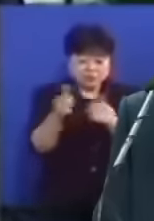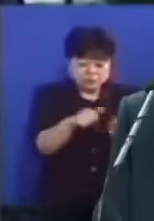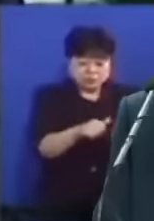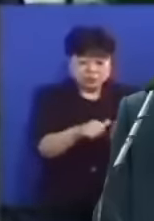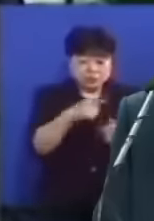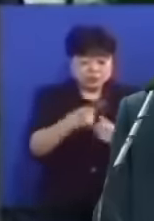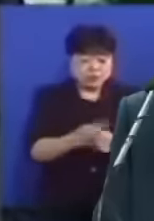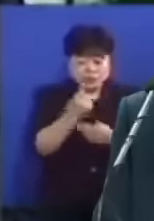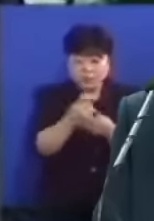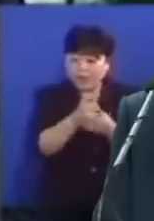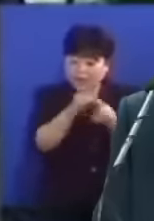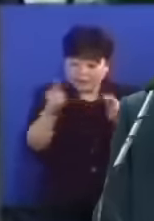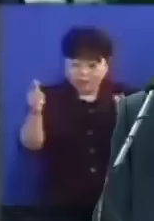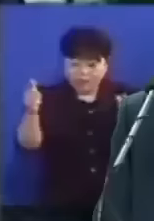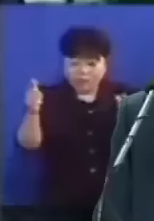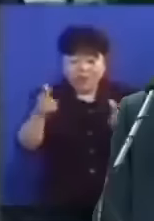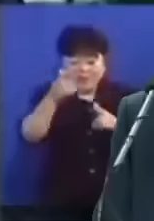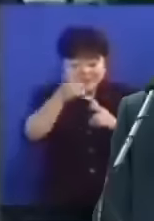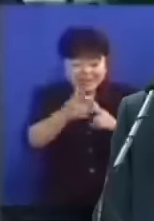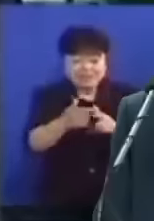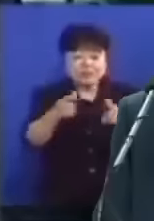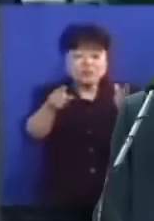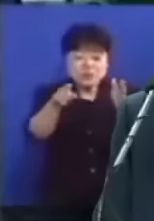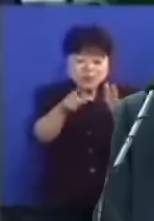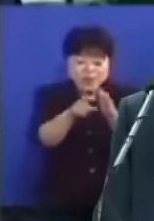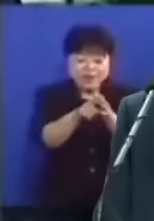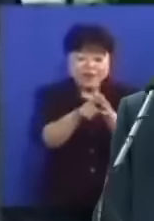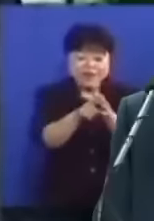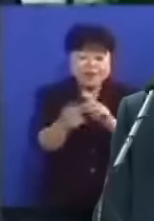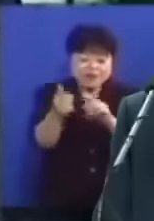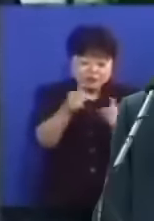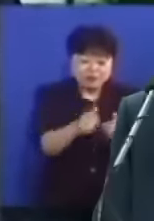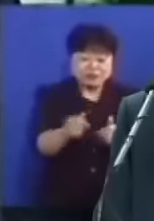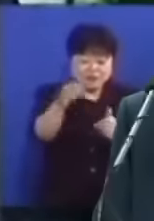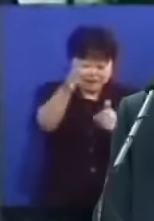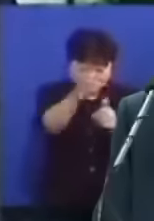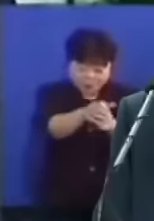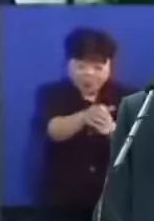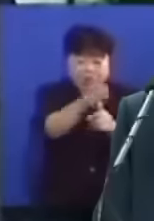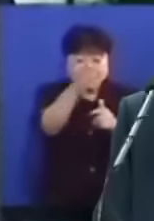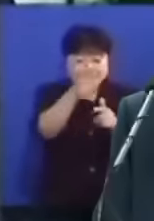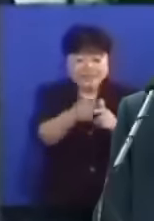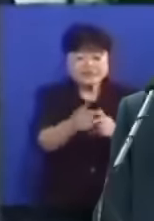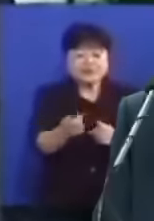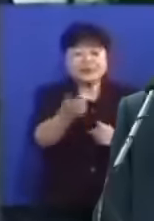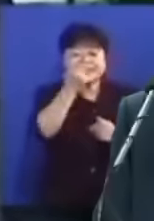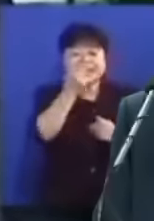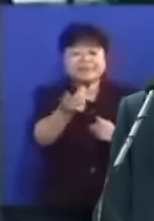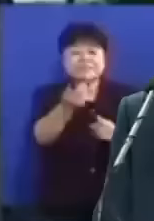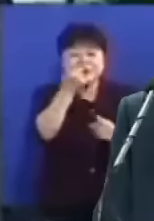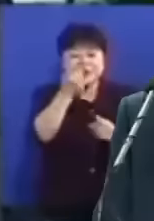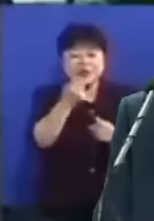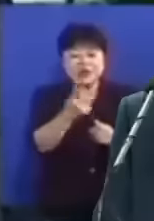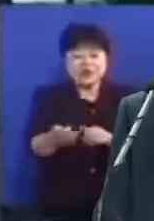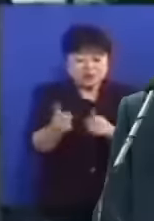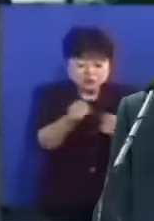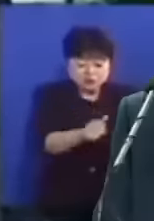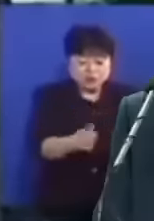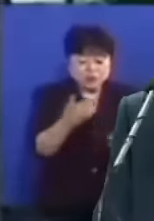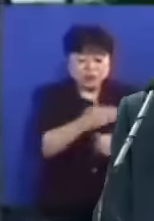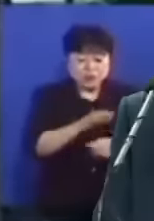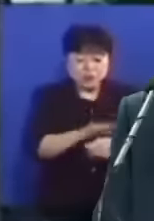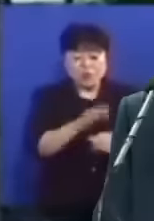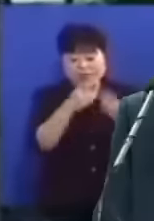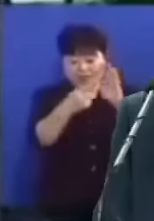죽음은 우연히 다가오는 것이 아닙니다. 예수를 위하여 죽음에 넘겨지면 예수의 생명도 우리 죽을